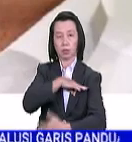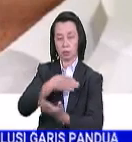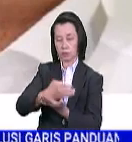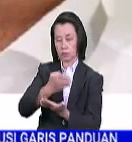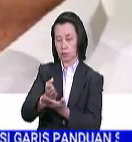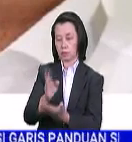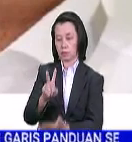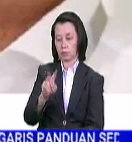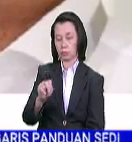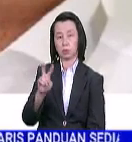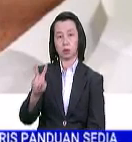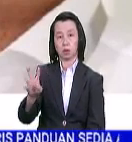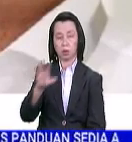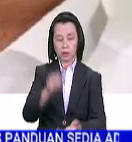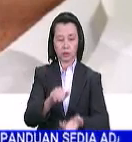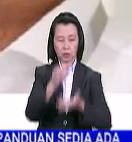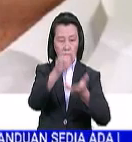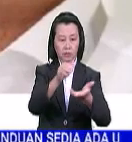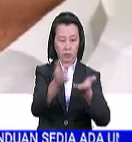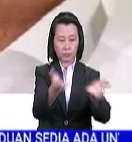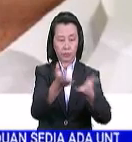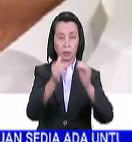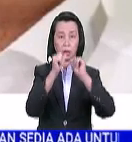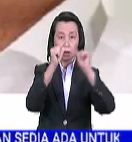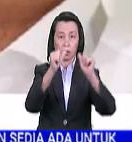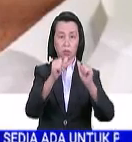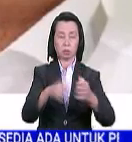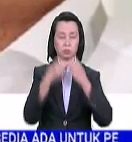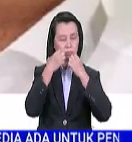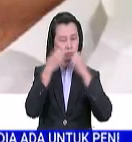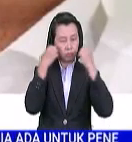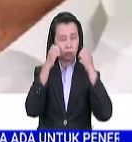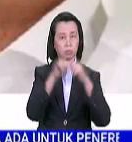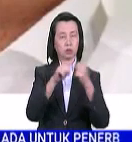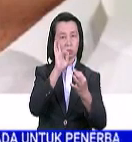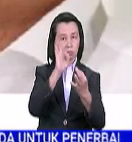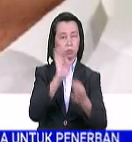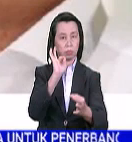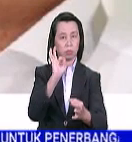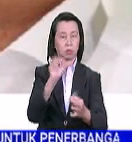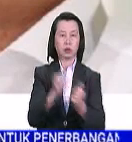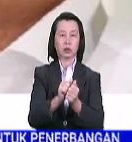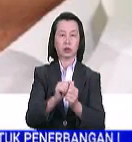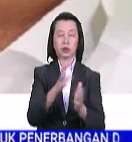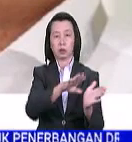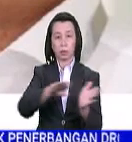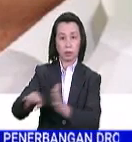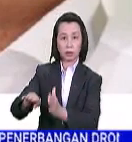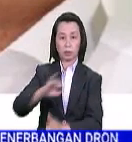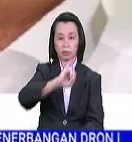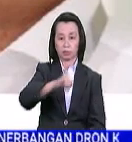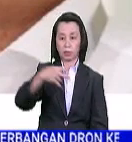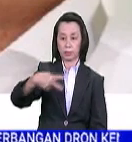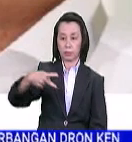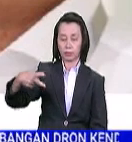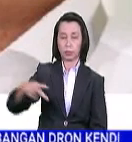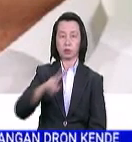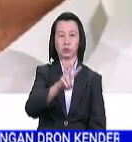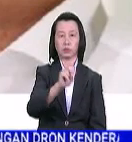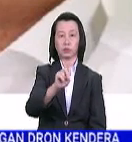2022 dan penyampaian primatan awam yang efisien dan efektif Selain itu jpb